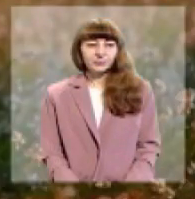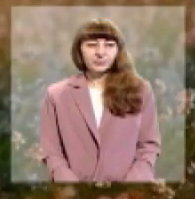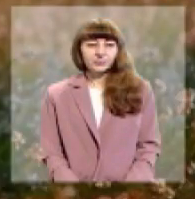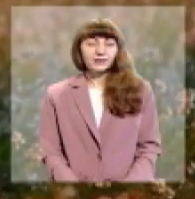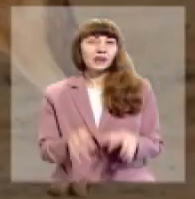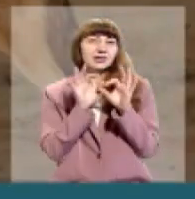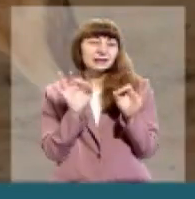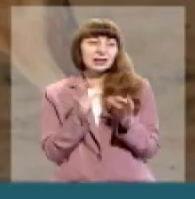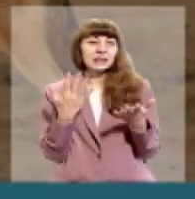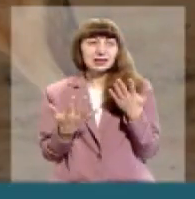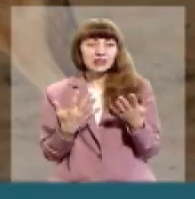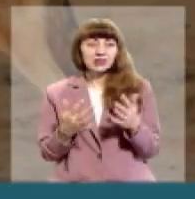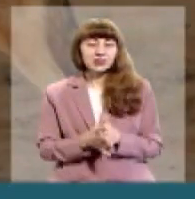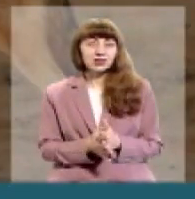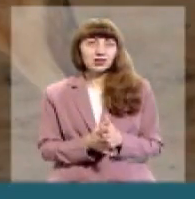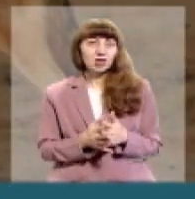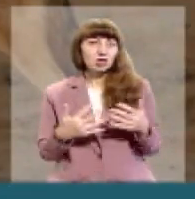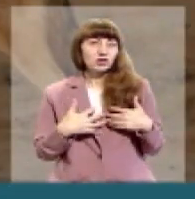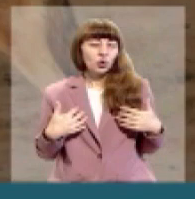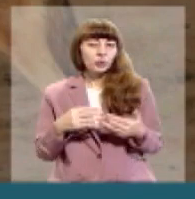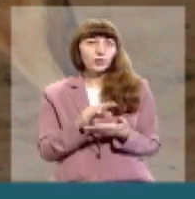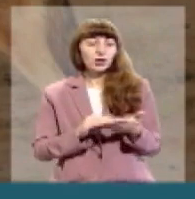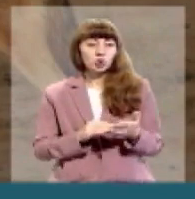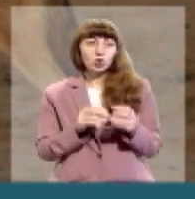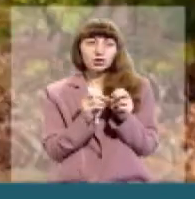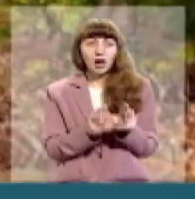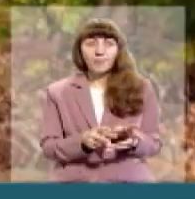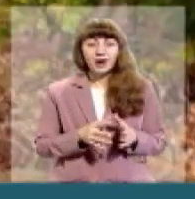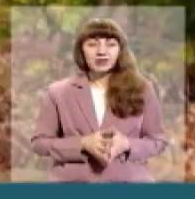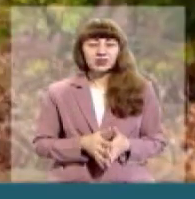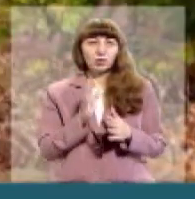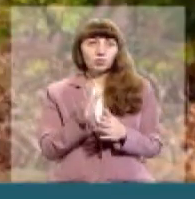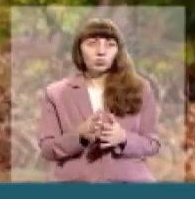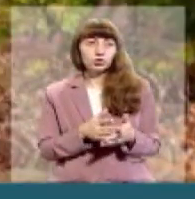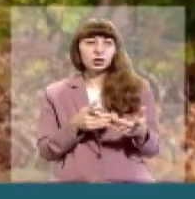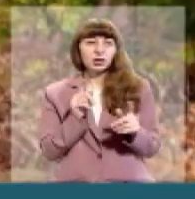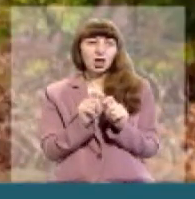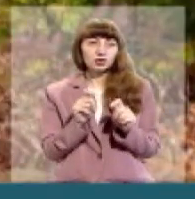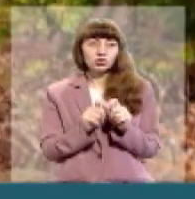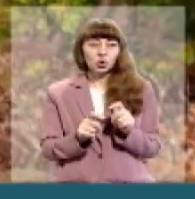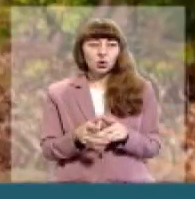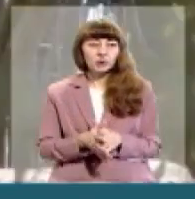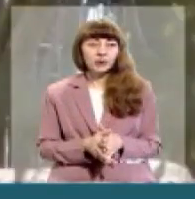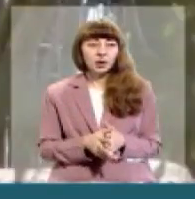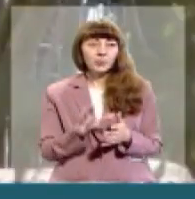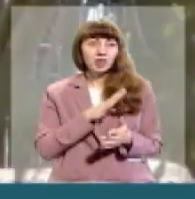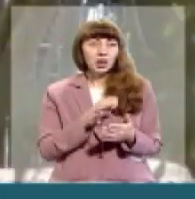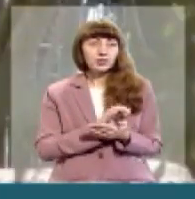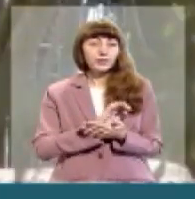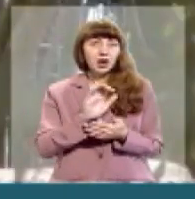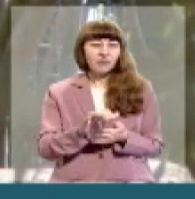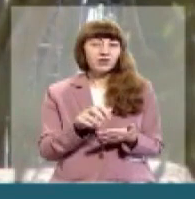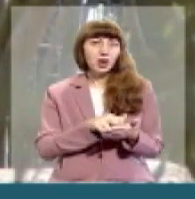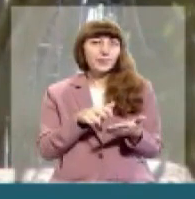Ондағылар жыртқыштан қауіп төне берсе, популяцияны реттеу жүргізілетінін түсіндірді. Инспекцияға Федоров аудан әкімдігінен хат келіп түсті. Инспекция